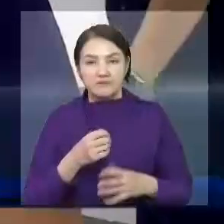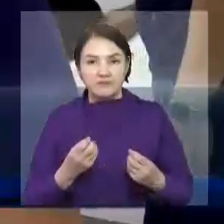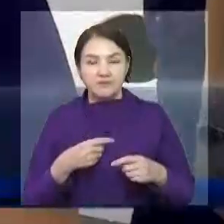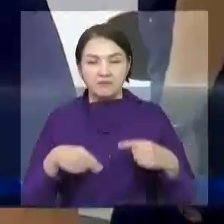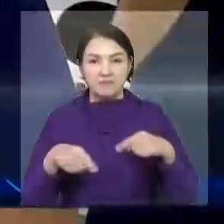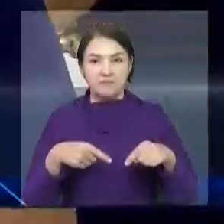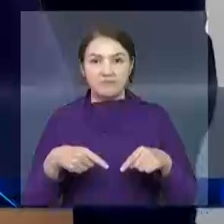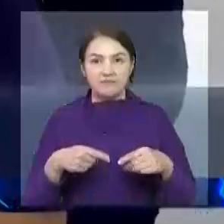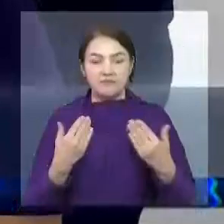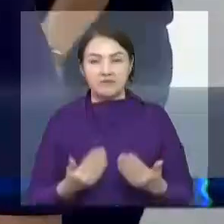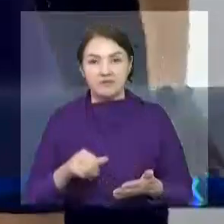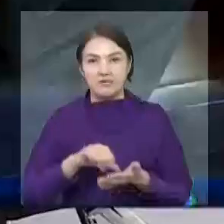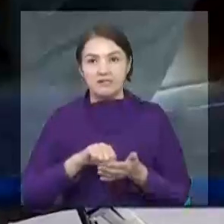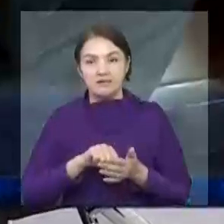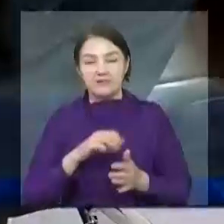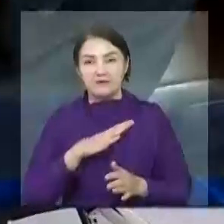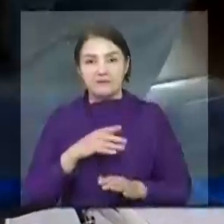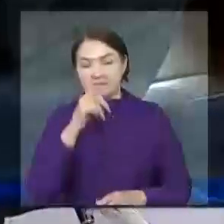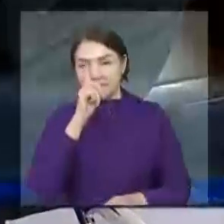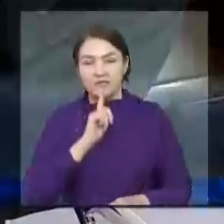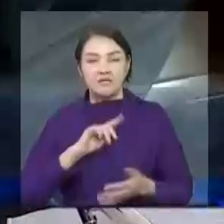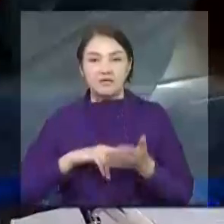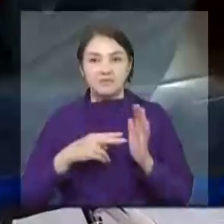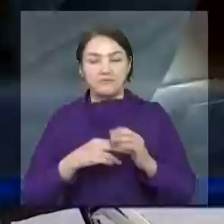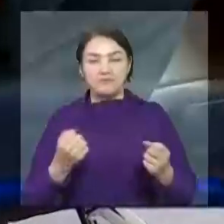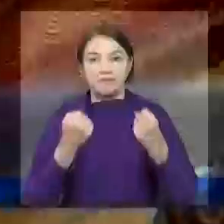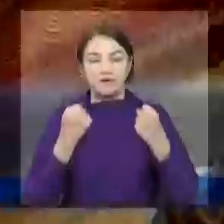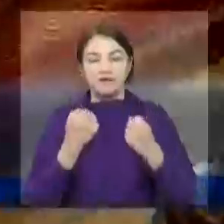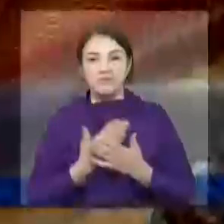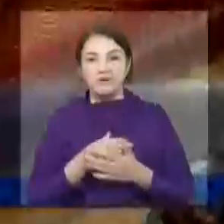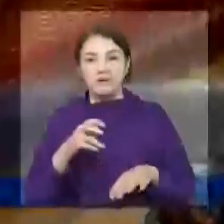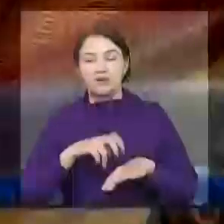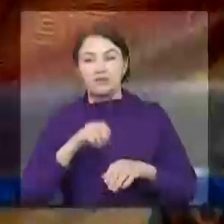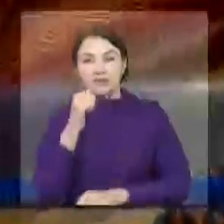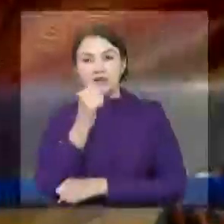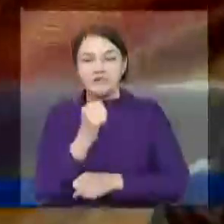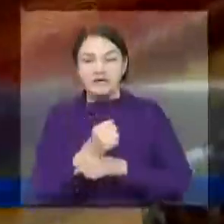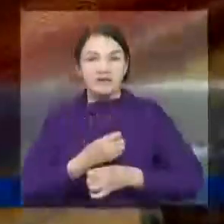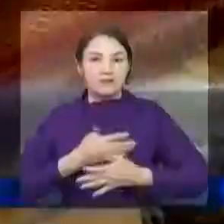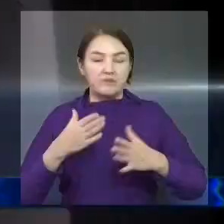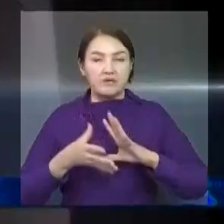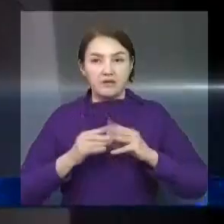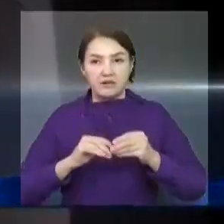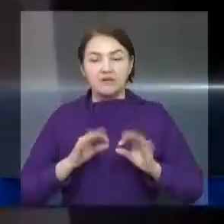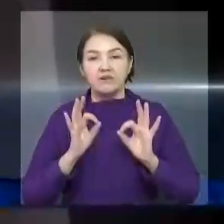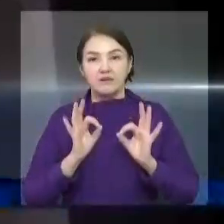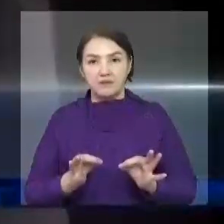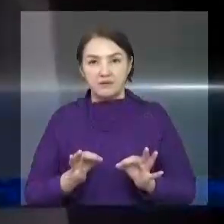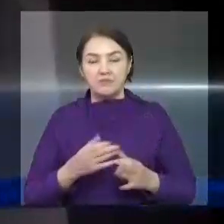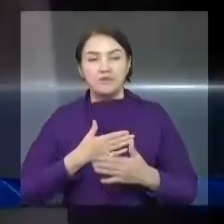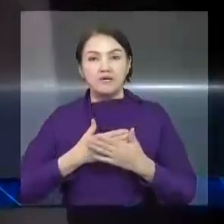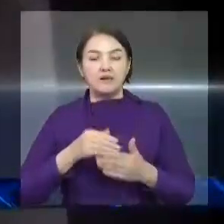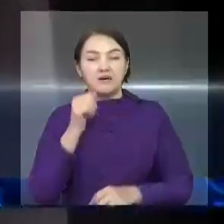футбол сайысынан осы жылға қатыспақпын. Бір айға жоспарланған спорттық шараны маусымда медицина қызметкерлерінің мерекесі күні қорытындылауды жөн көрген.